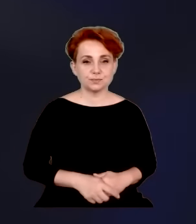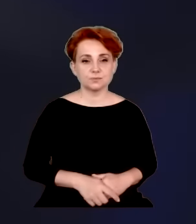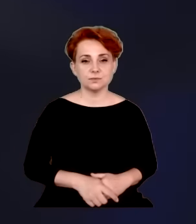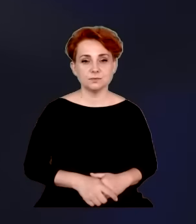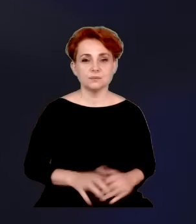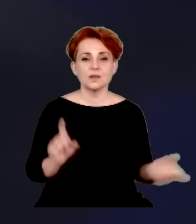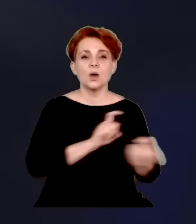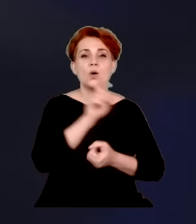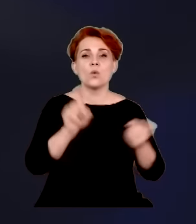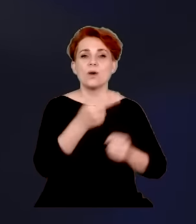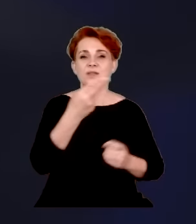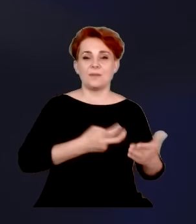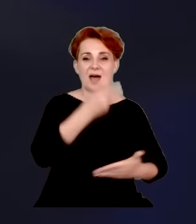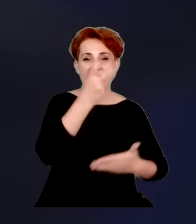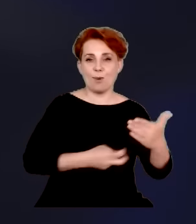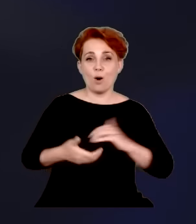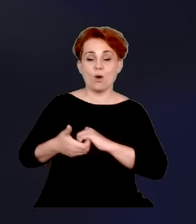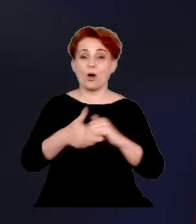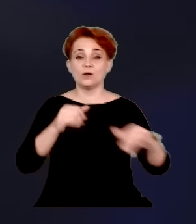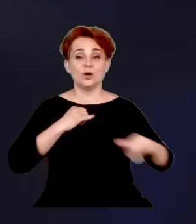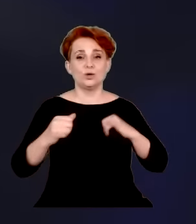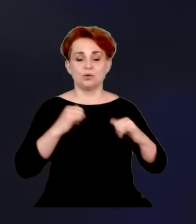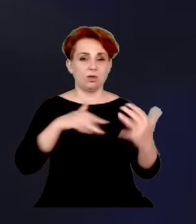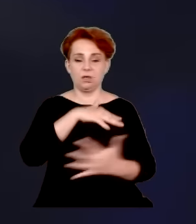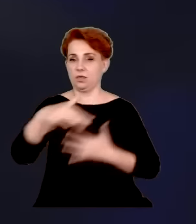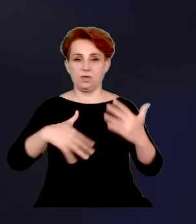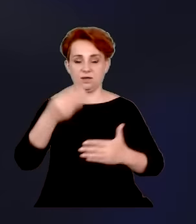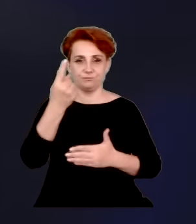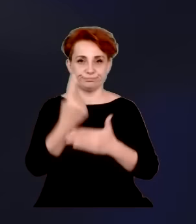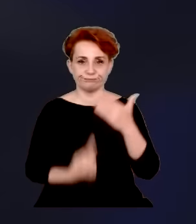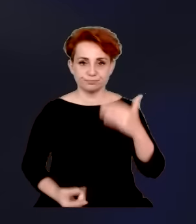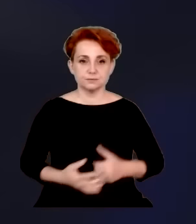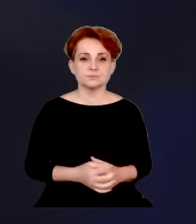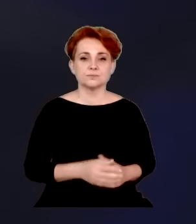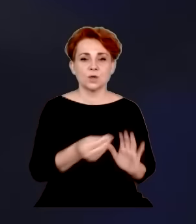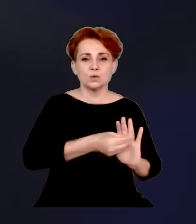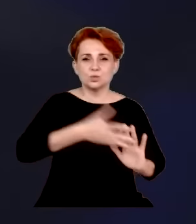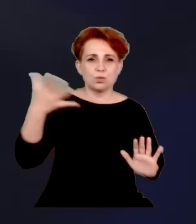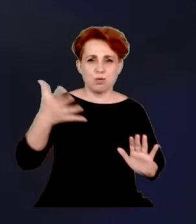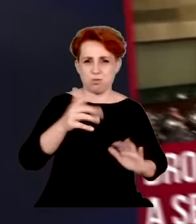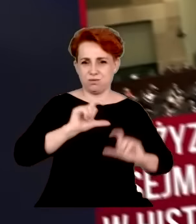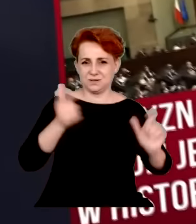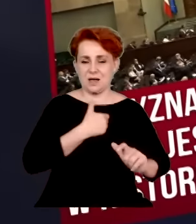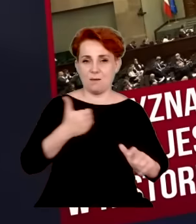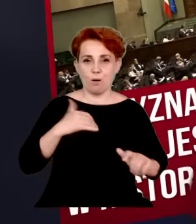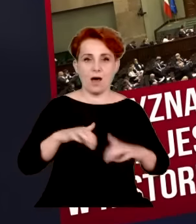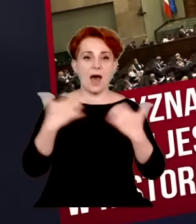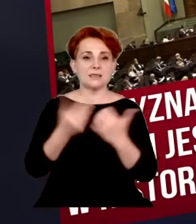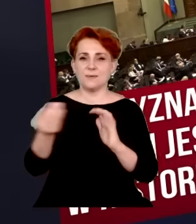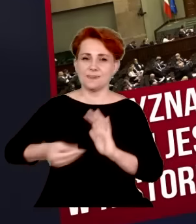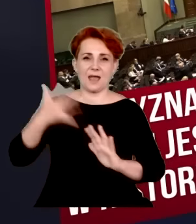Kłótnie o aborcję. Koalicja rządowa pogrąża się w chaosie. Drożyzna szaleje w Polsce, a Sejm jest najdroższy w